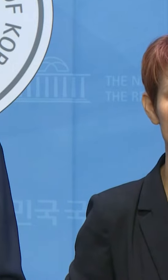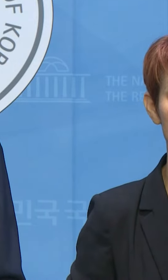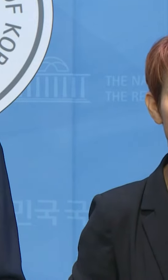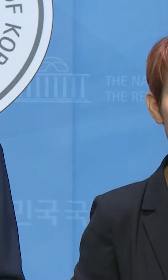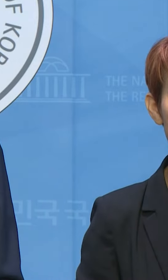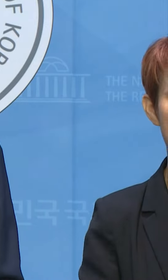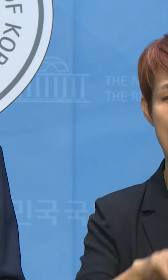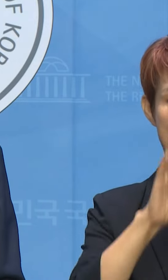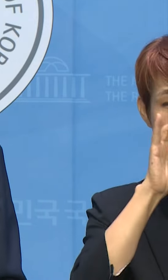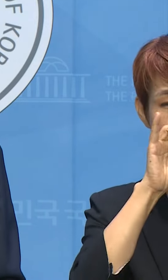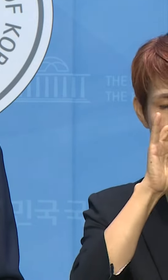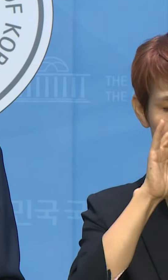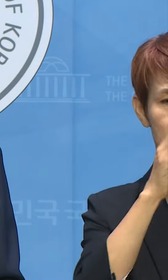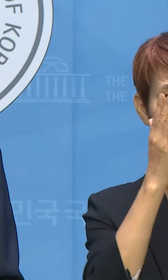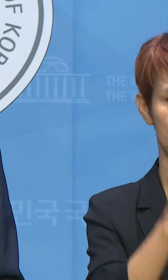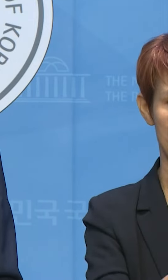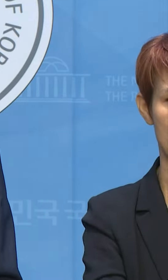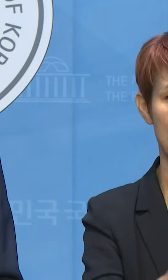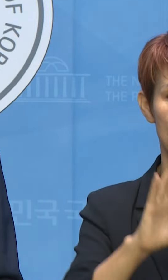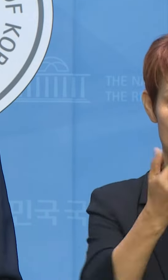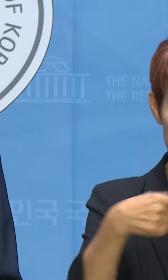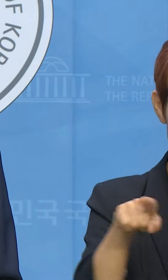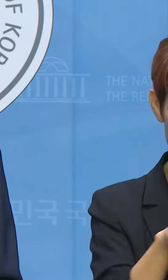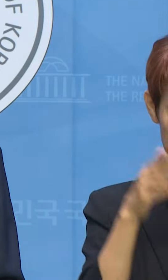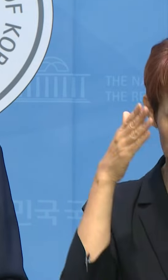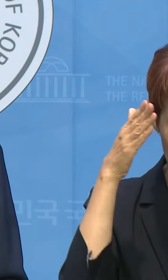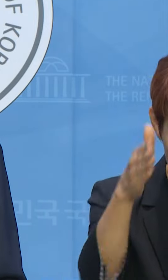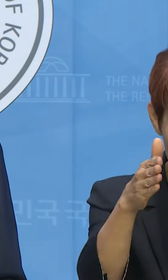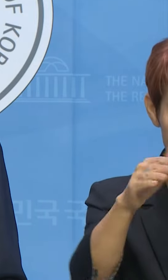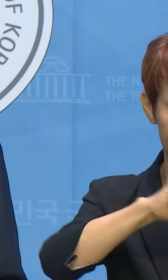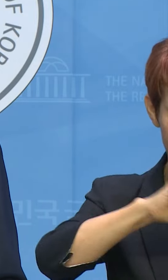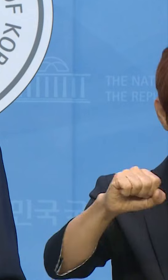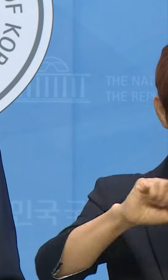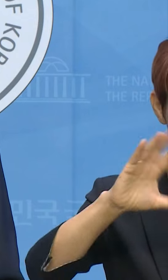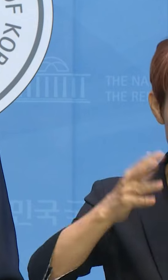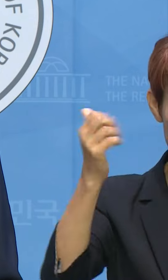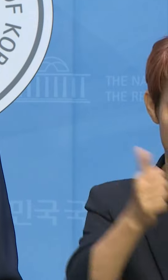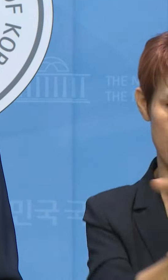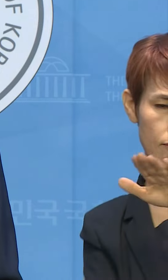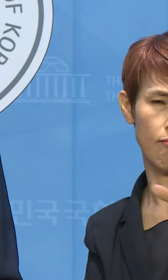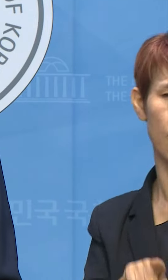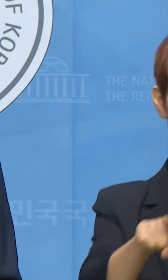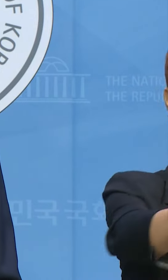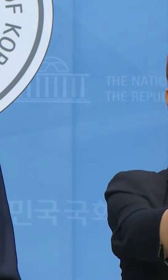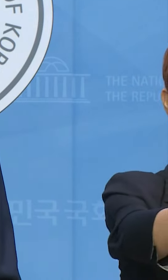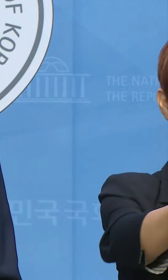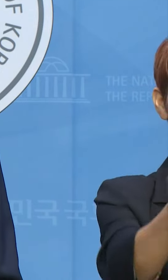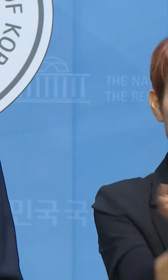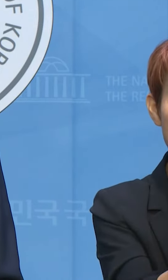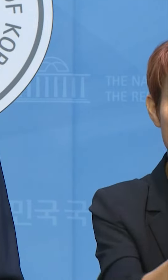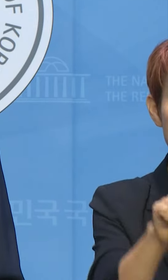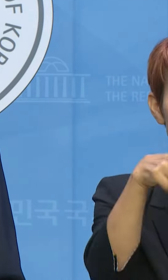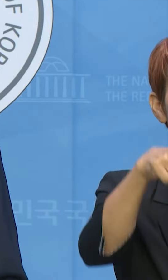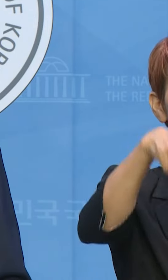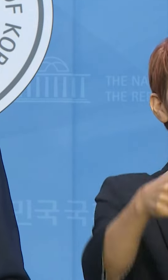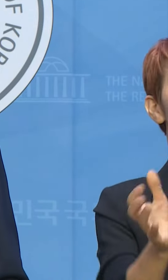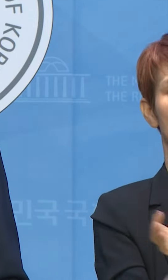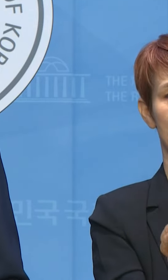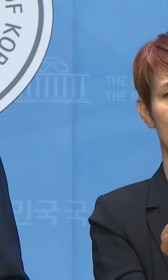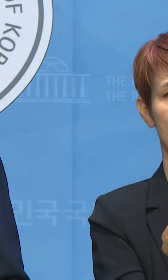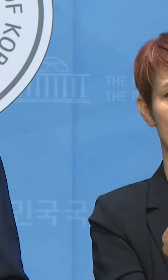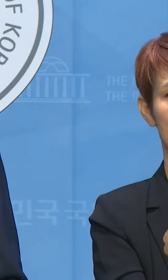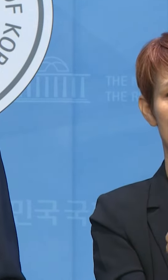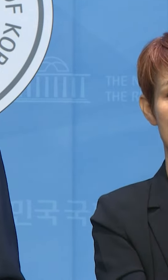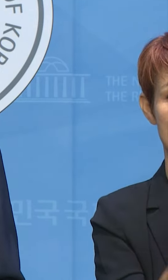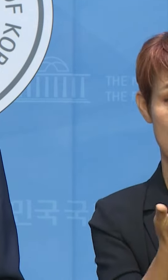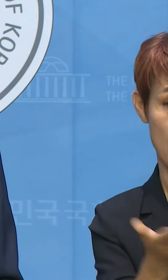상태를 뚫어내어 국민을 위해 전진하는 국회 그 맨 앞에서 이끄는 정당은 조국 혁신당이고 그